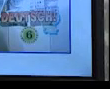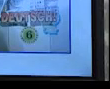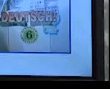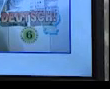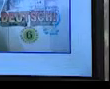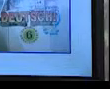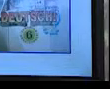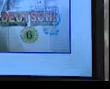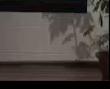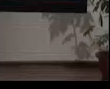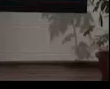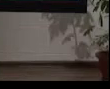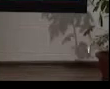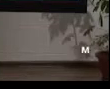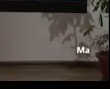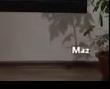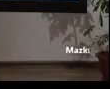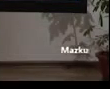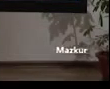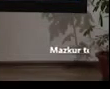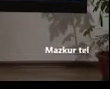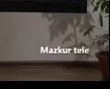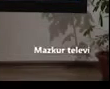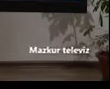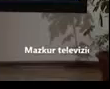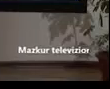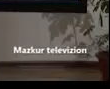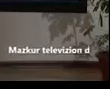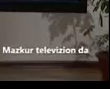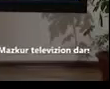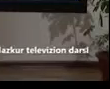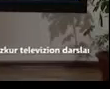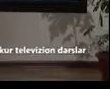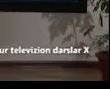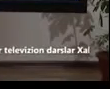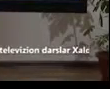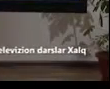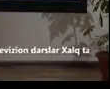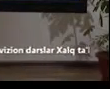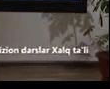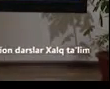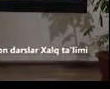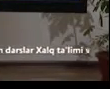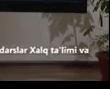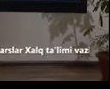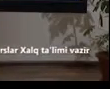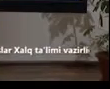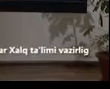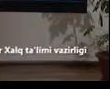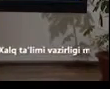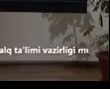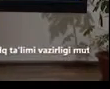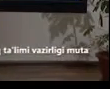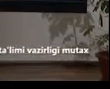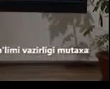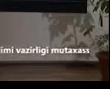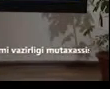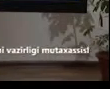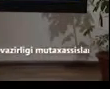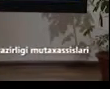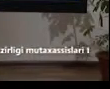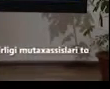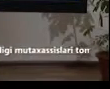Assalamu alaikum aziz bolajonlar. Sizlarni yana ekran qarshisida ko'rib turganimdan xursandman va biz bugun 2-chi nemis tili darsimizni